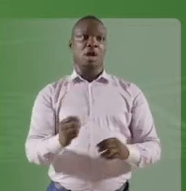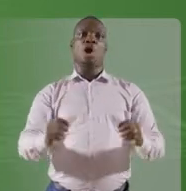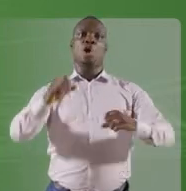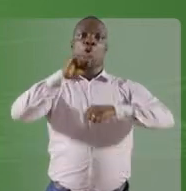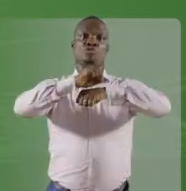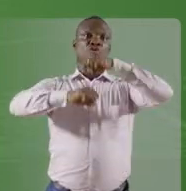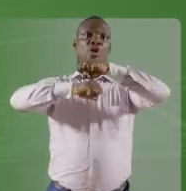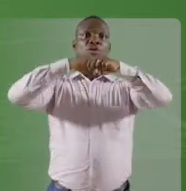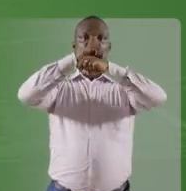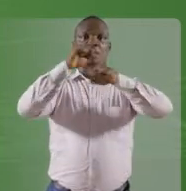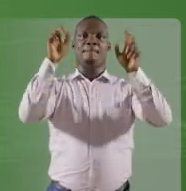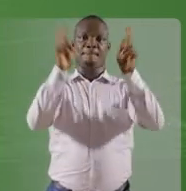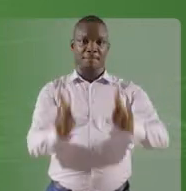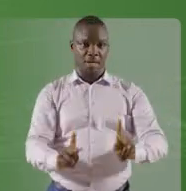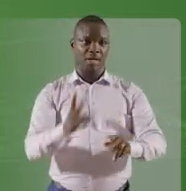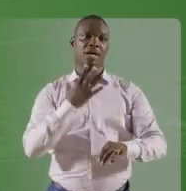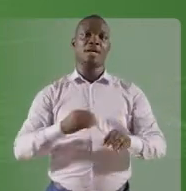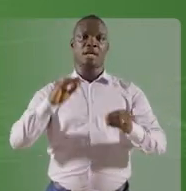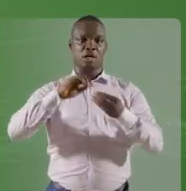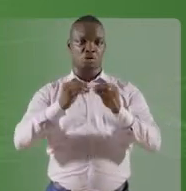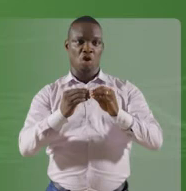configuration du plan et nombres complexes.